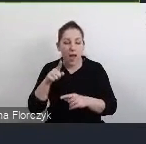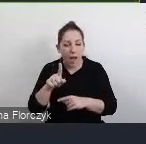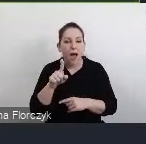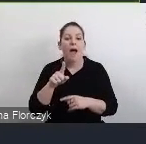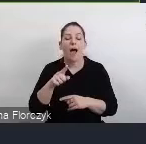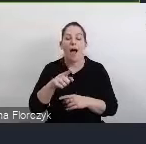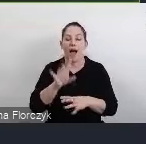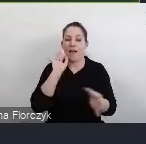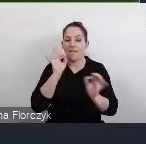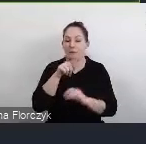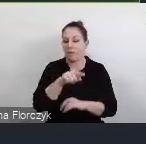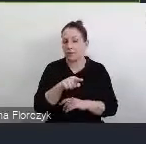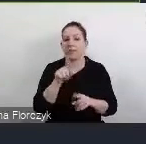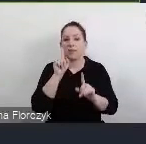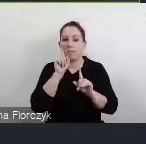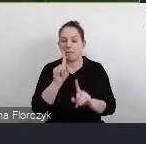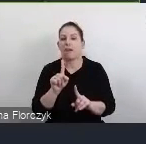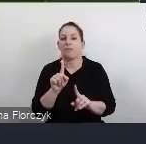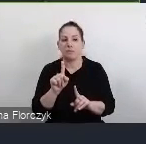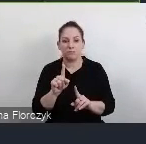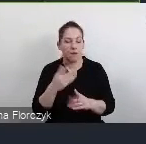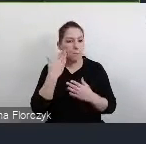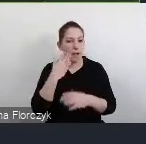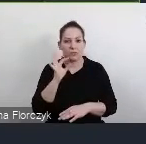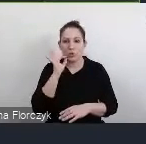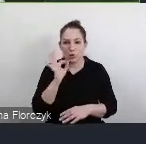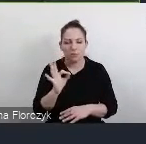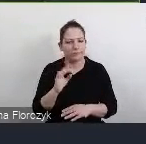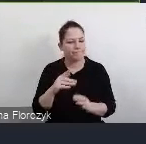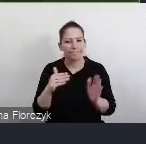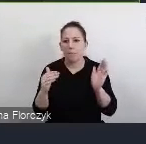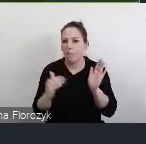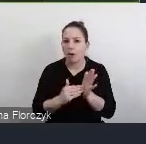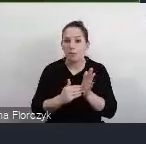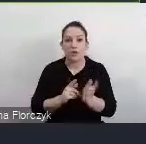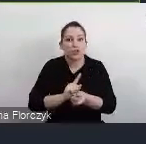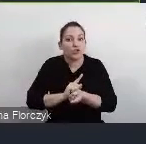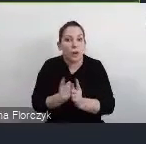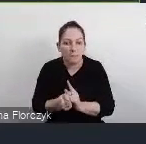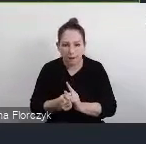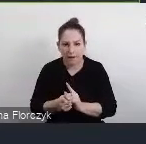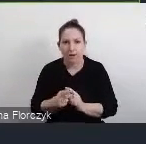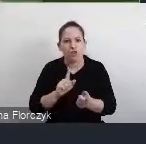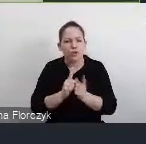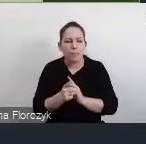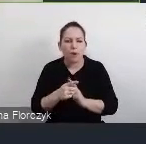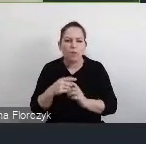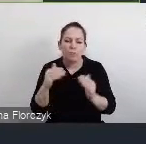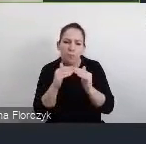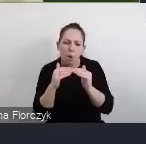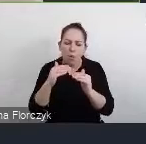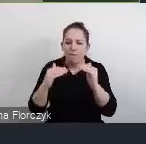dane są naprawdę bardzo dobre, niezbędne i szybkie, gdzie możemy szybko się porównać,